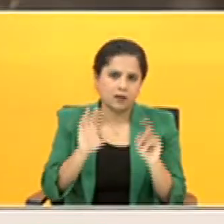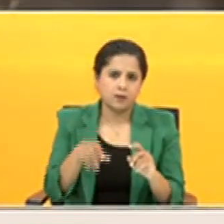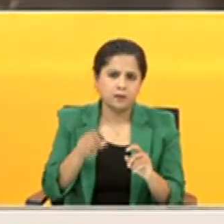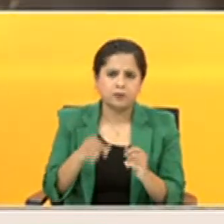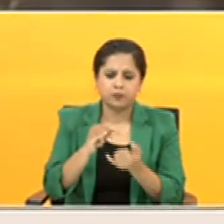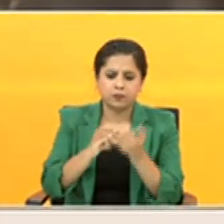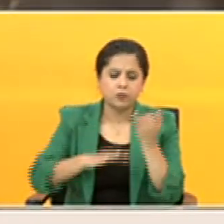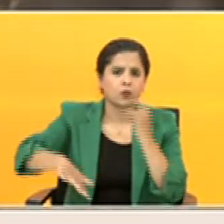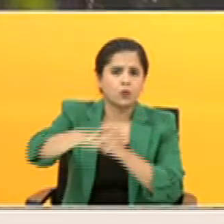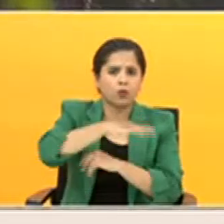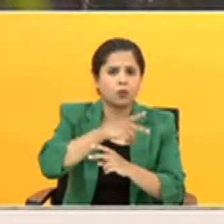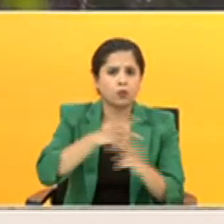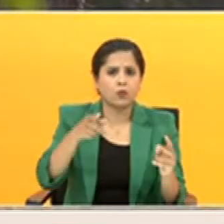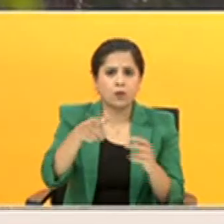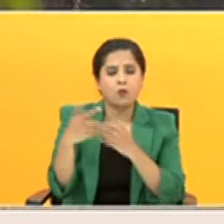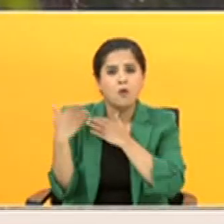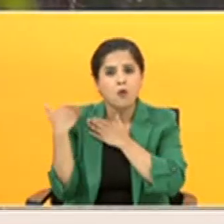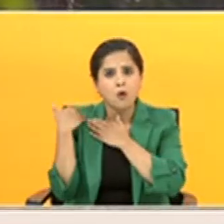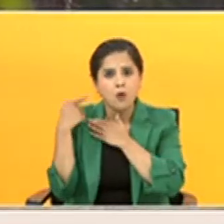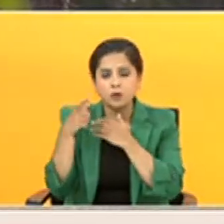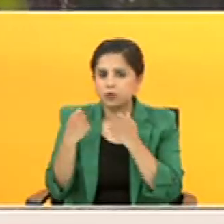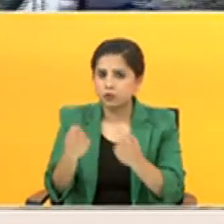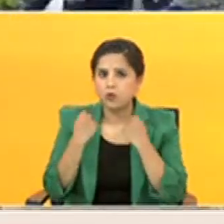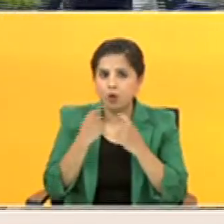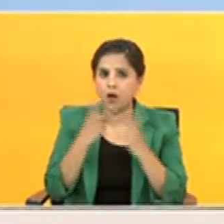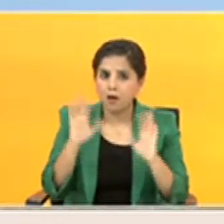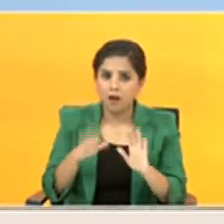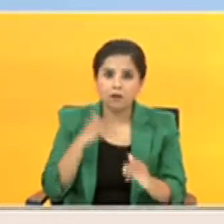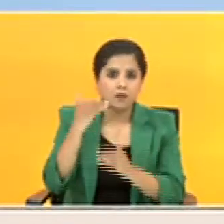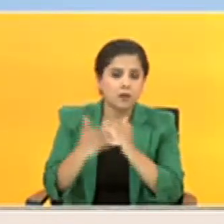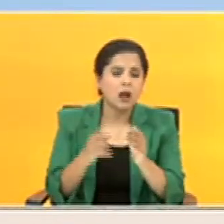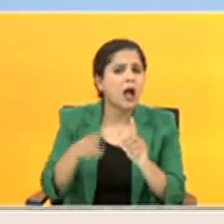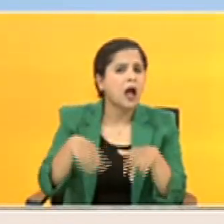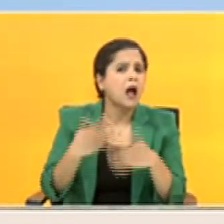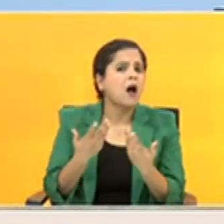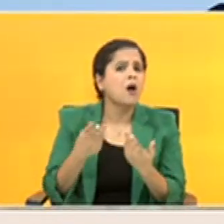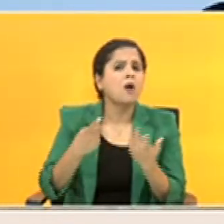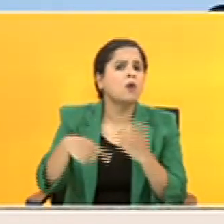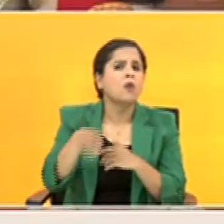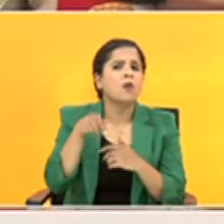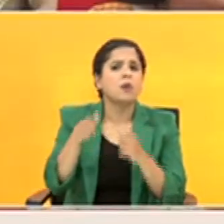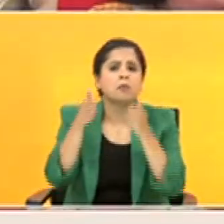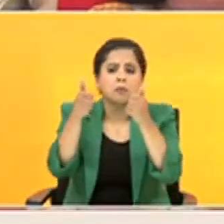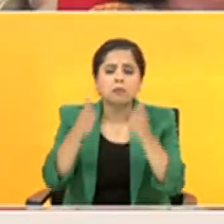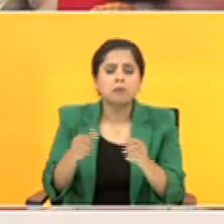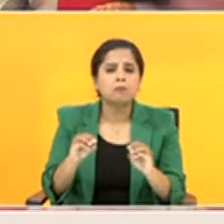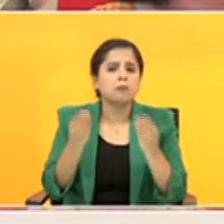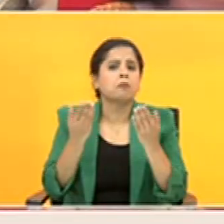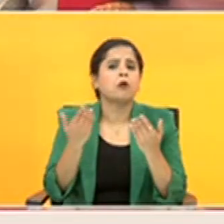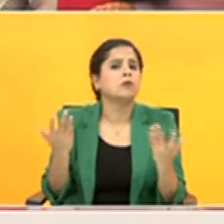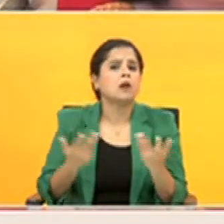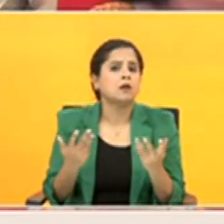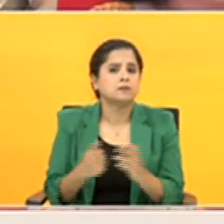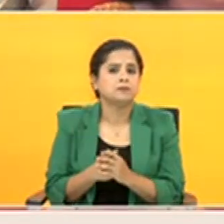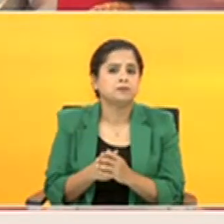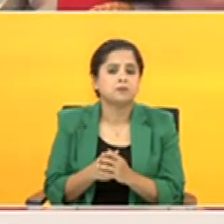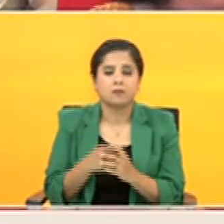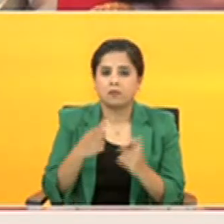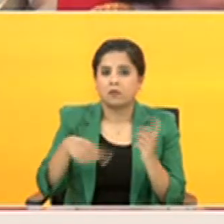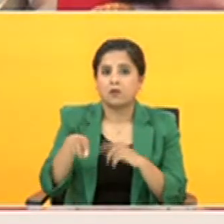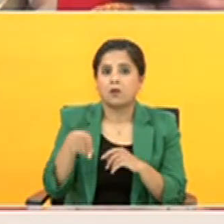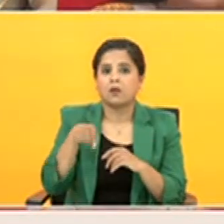समाज में ओनरशिप का भाव मजबूत होता है तो कैसे शानदार नतीजे आते हैं। कुछ दशक